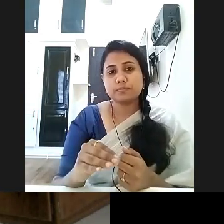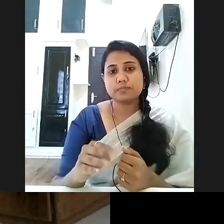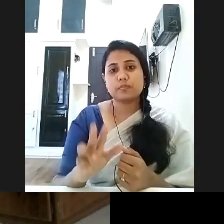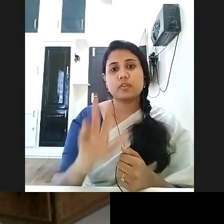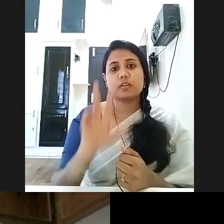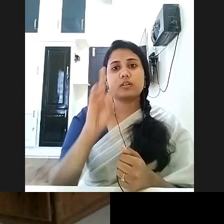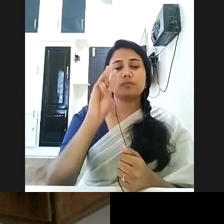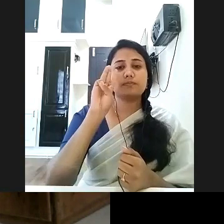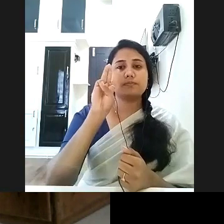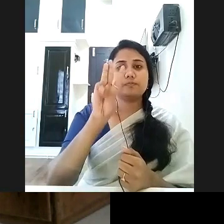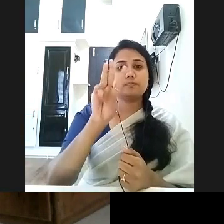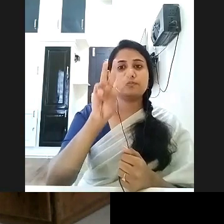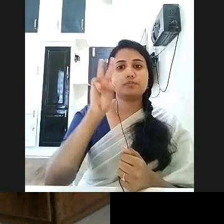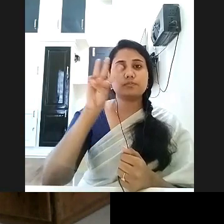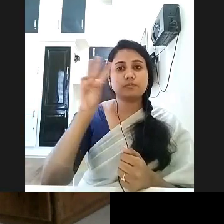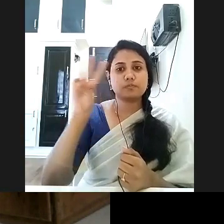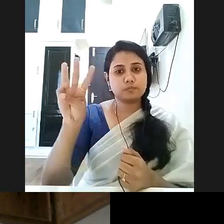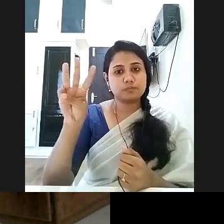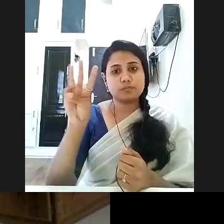33